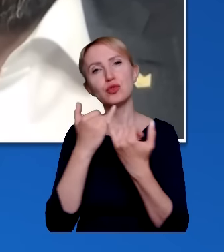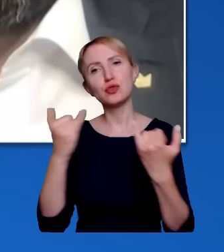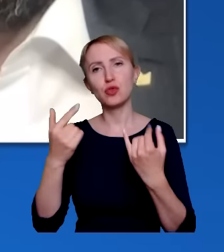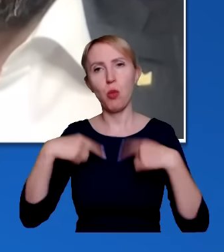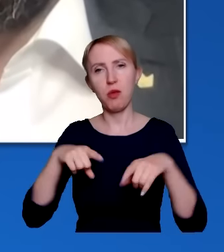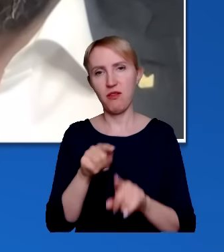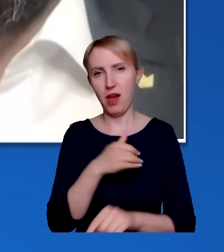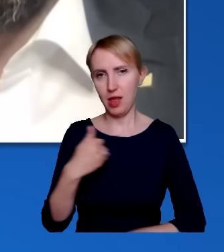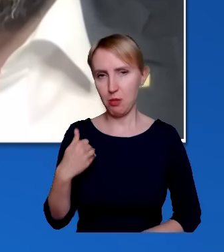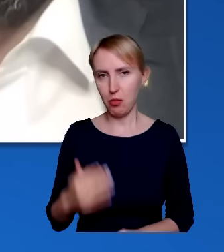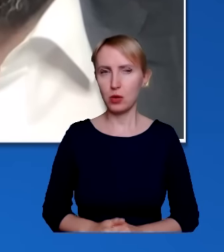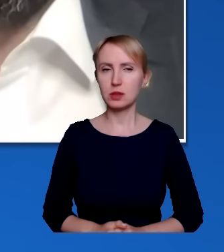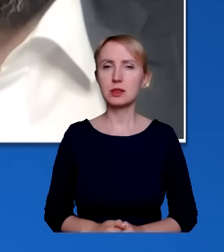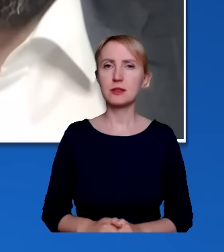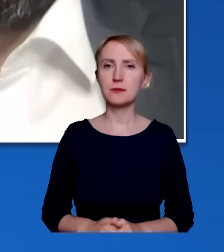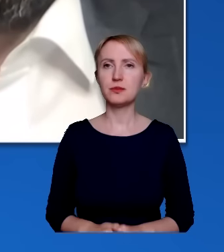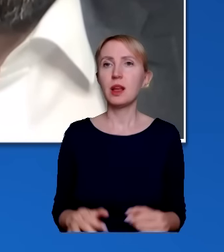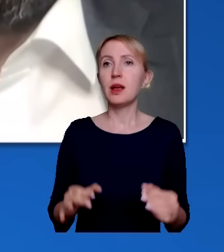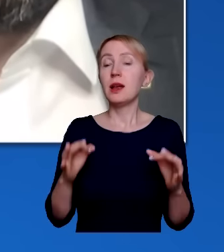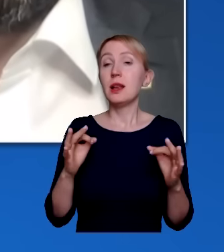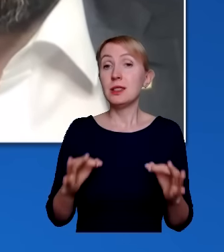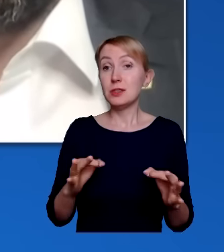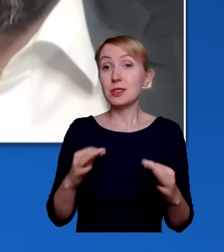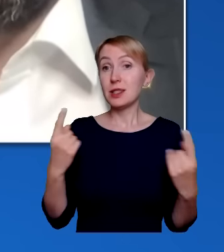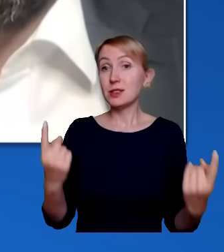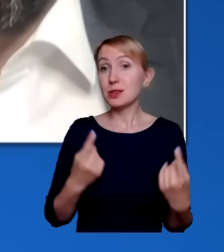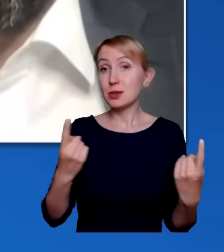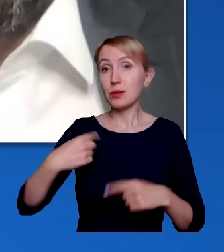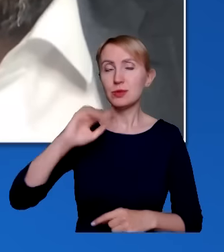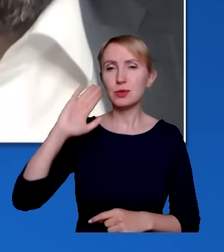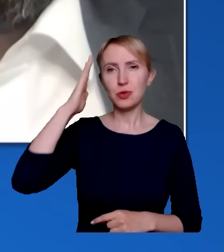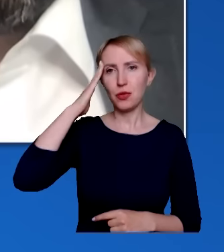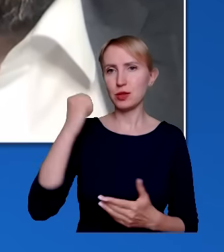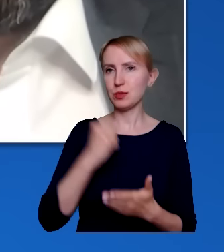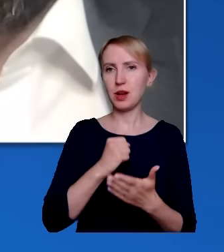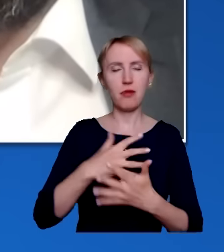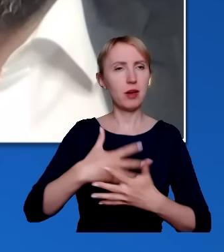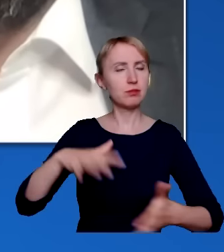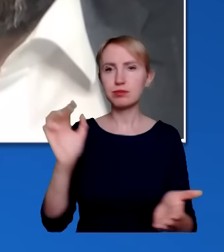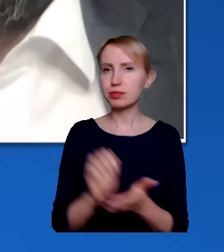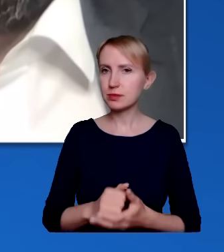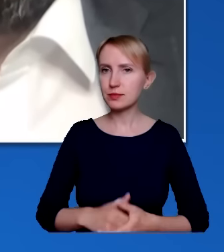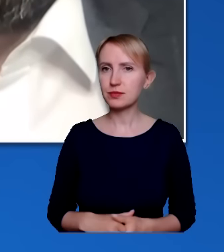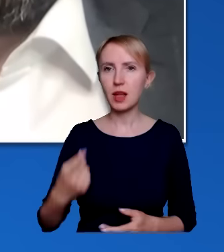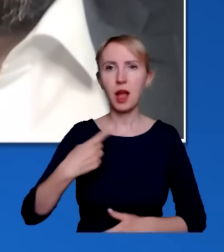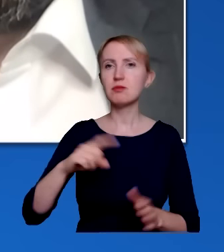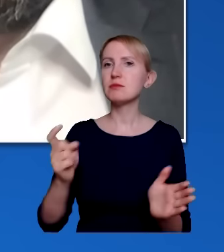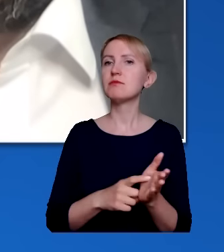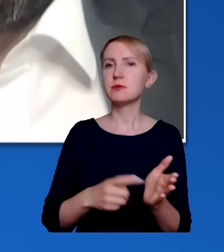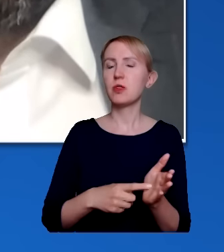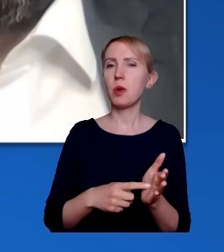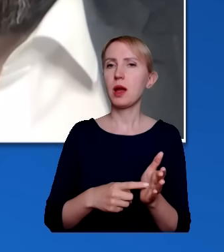obywatel No a to co dzisiaj się zadziało o czym się dowiedzieliśmy to jest sprawa skandaliczna my domagamy się tego